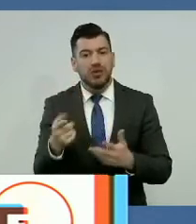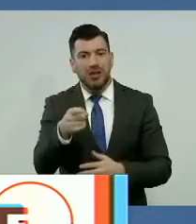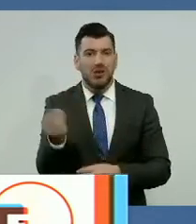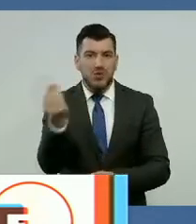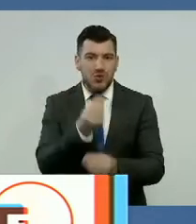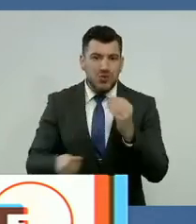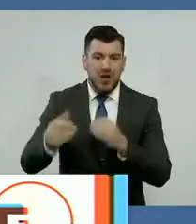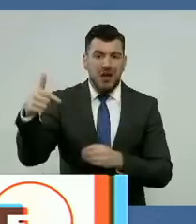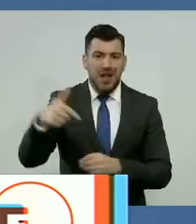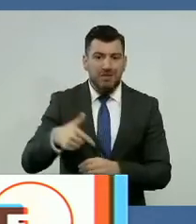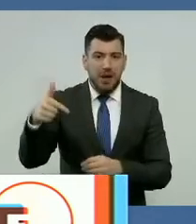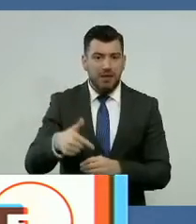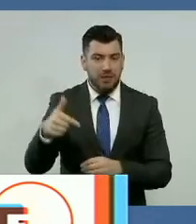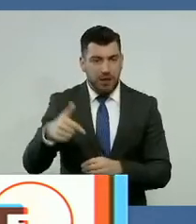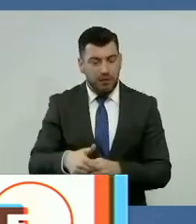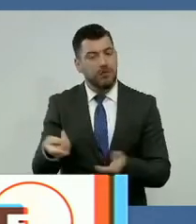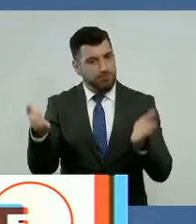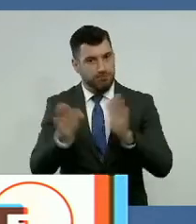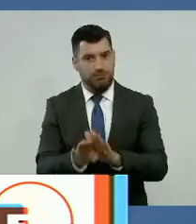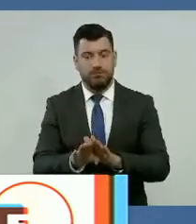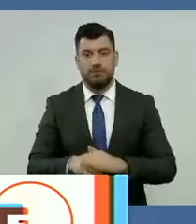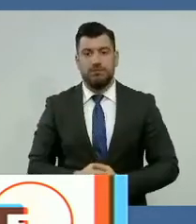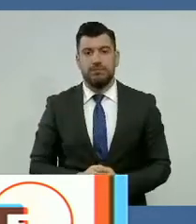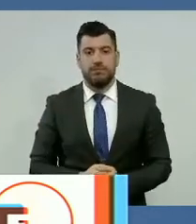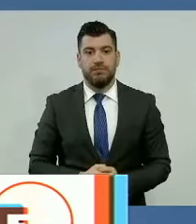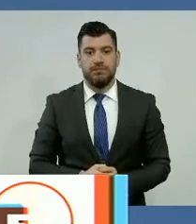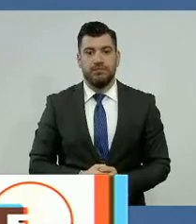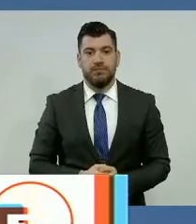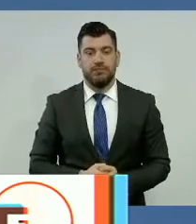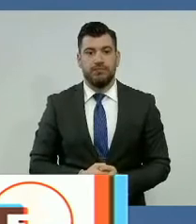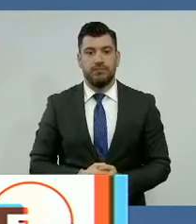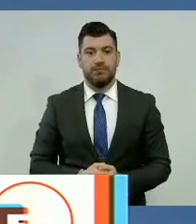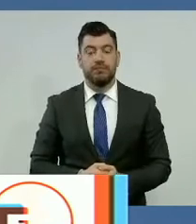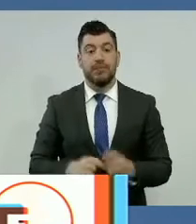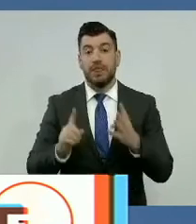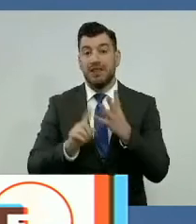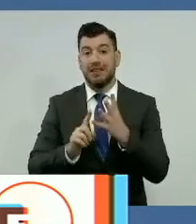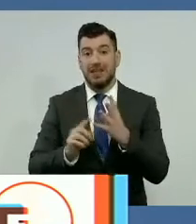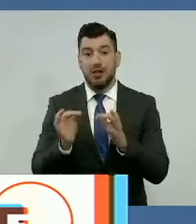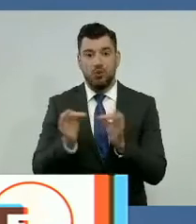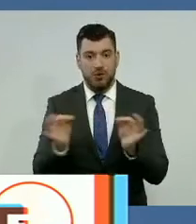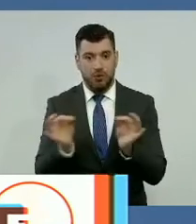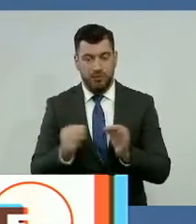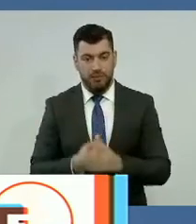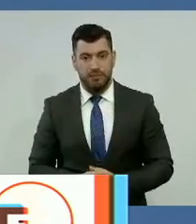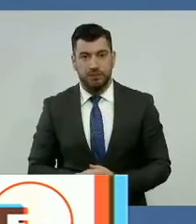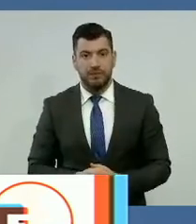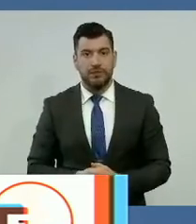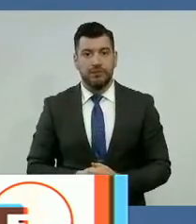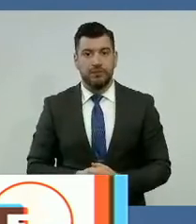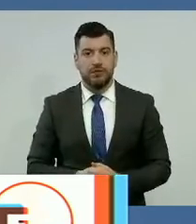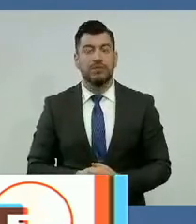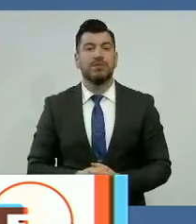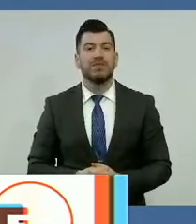καυσίμου σε αυτή την περίοδο που διανύουμε. Τέταρτη παρέμβαση. Αυξάνεται η περίοδος αποπληρωμής όλων των